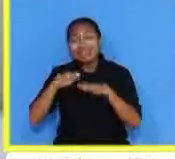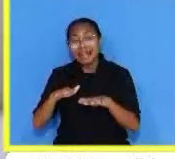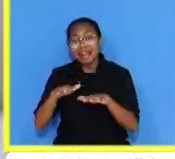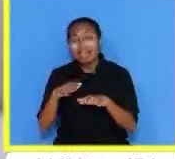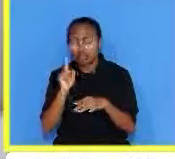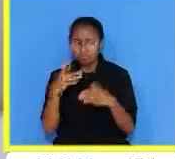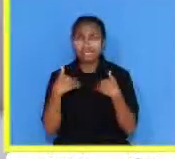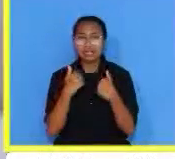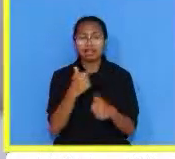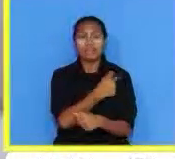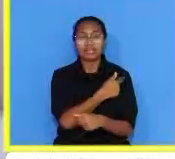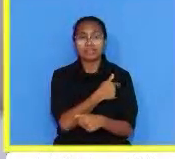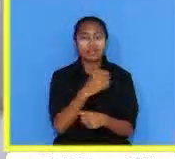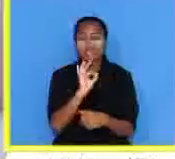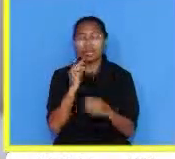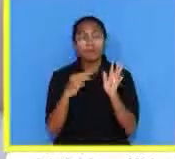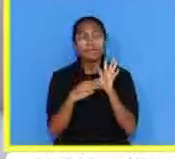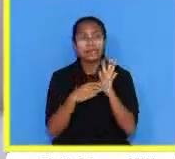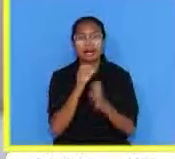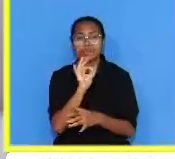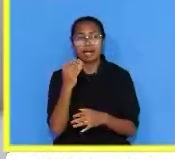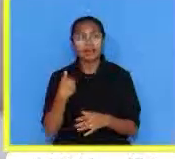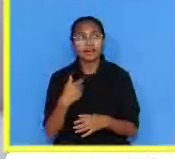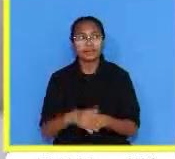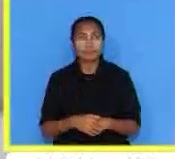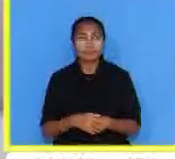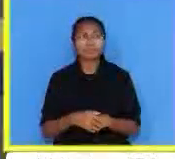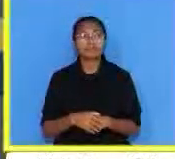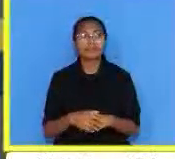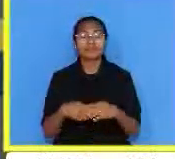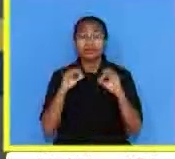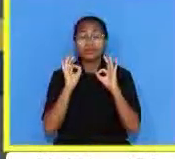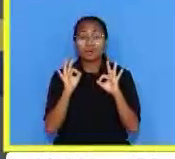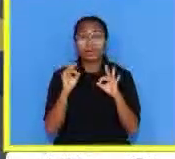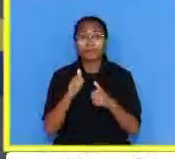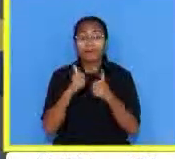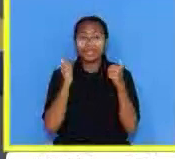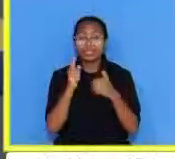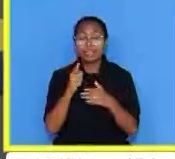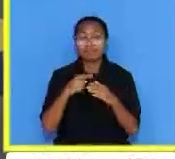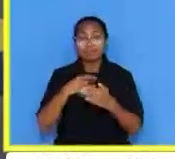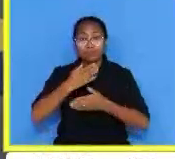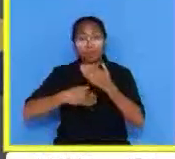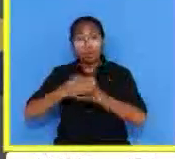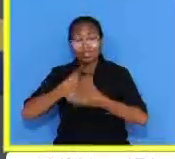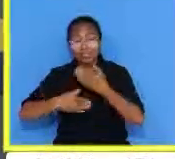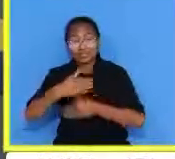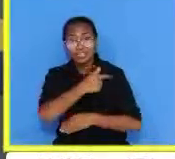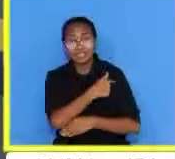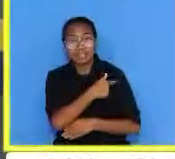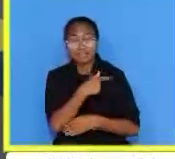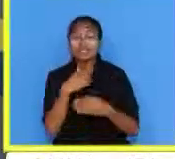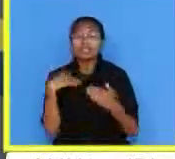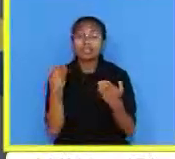bisa dilayani. Jadi tidak ada kendala apapun. Baik, jadi dalam proses vaksinasi ini semuanya memang pemerintah